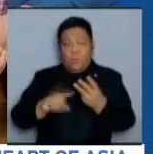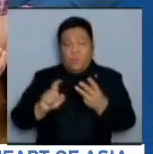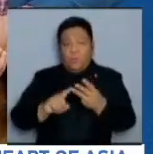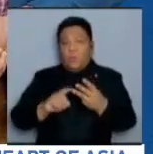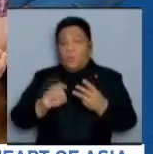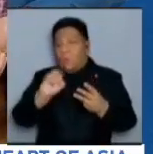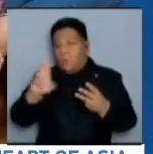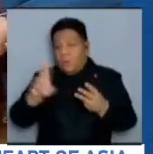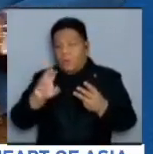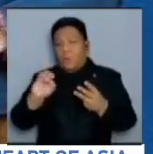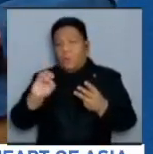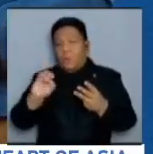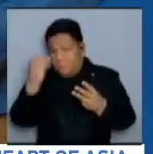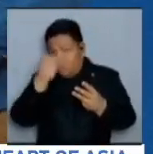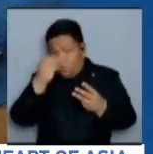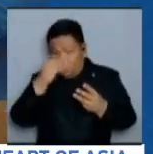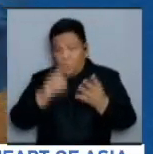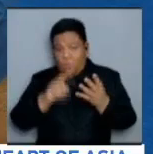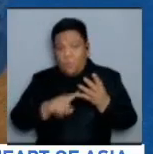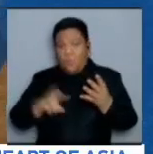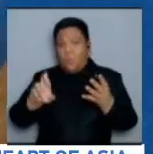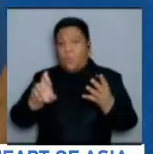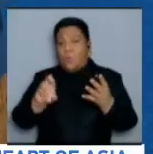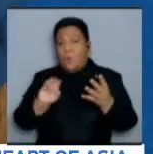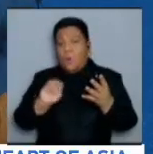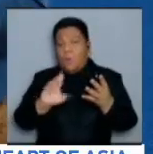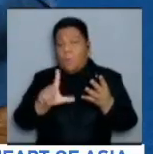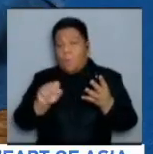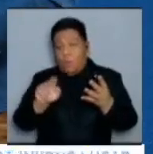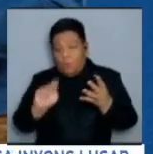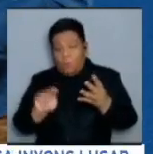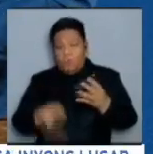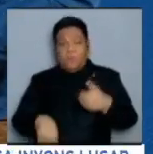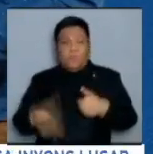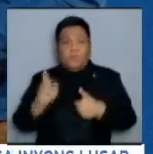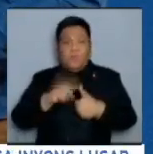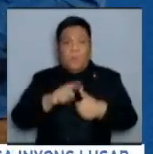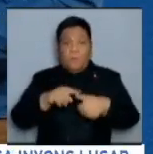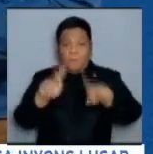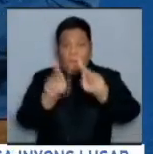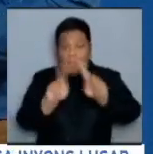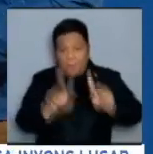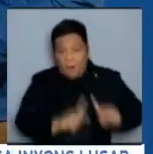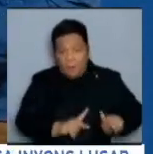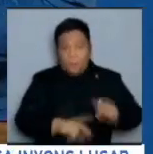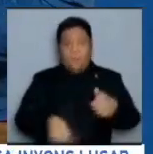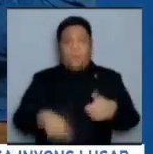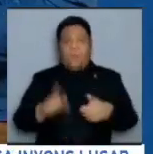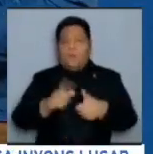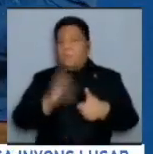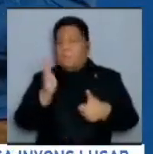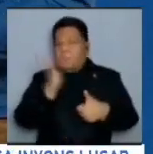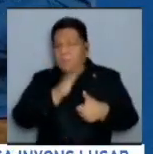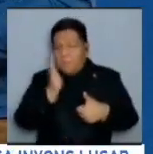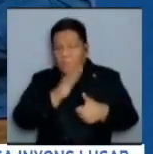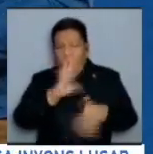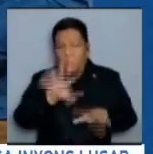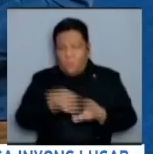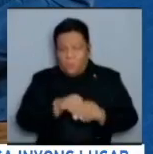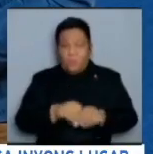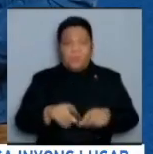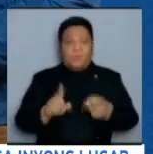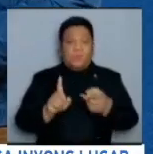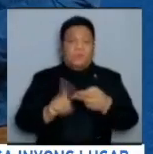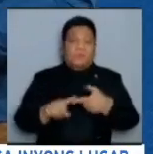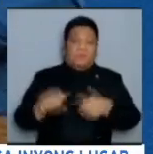western at eastern coast ng mainland Palawan. Diyan sa may Bicol Region, hanggang dyan sa may Samar provinces, Biliran,